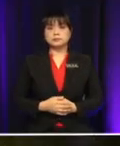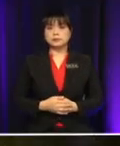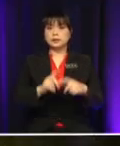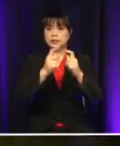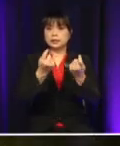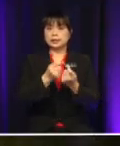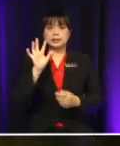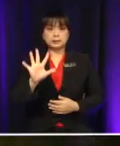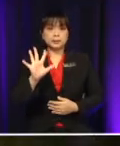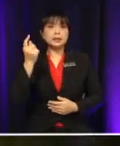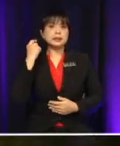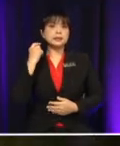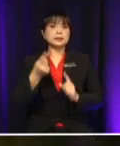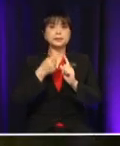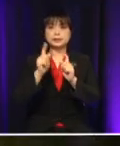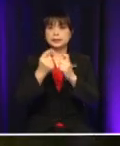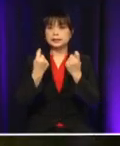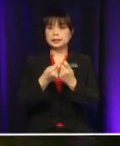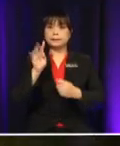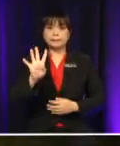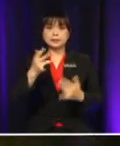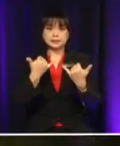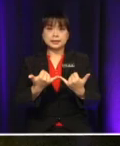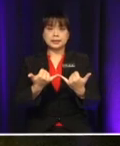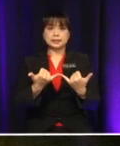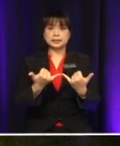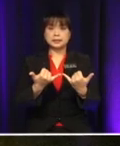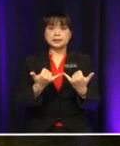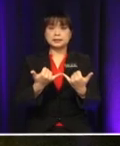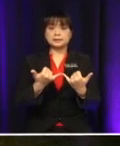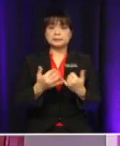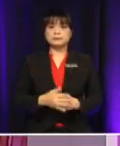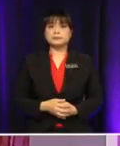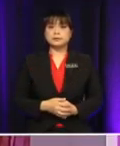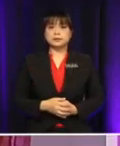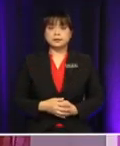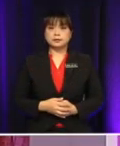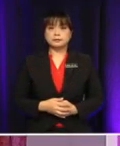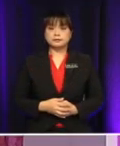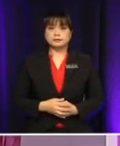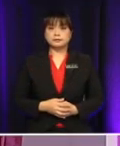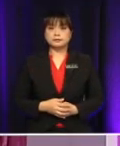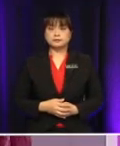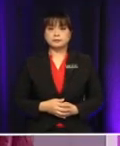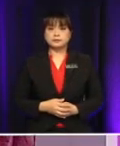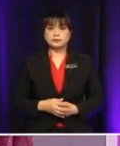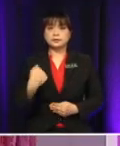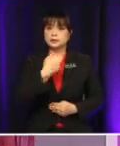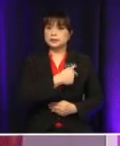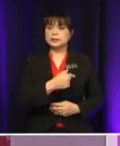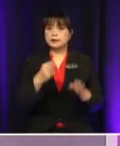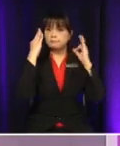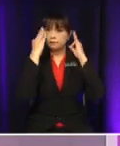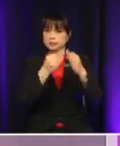adalah daripada tingkatan 4 sekarang segmen seterusnya teacher mengambil satu soal dan berfokus daripada